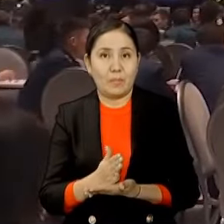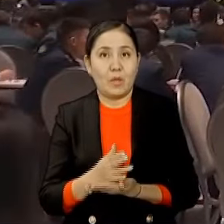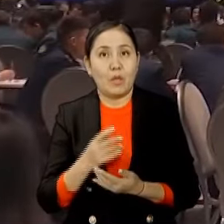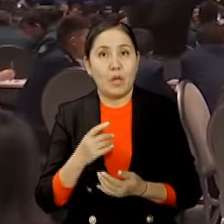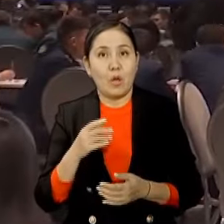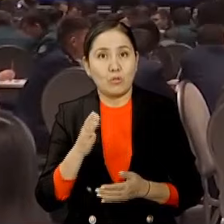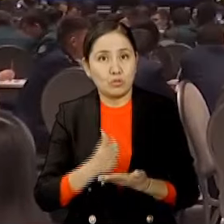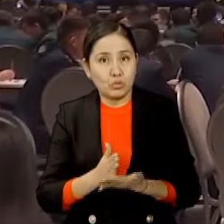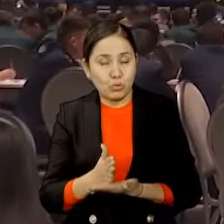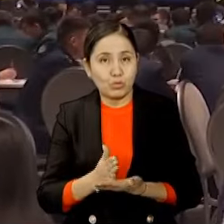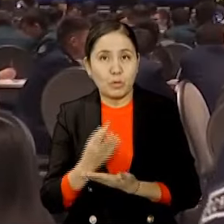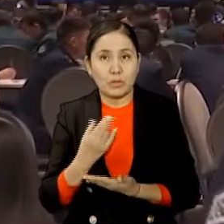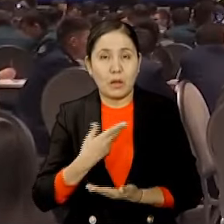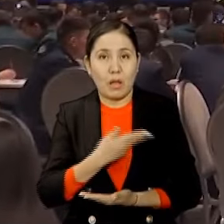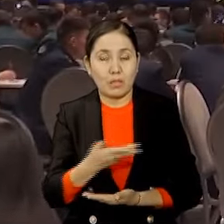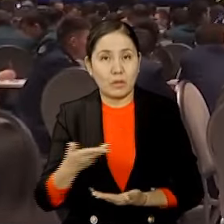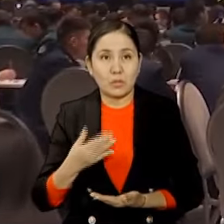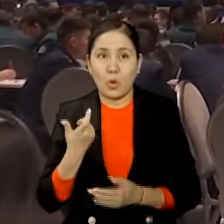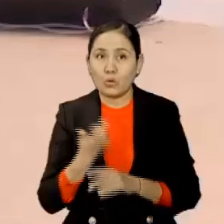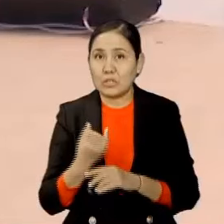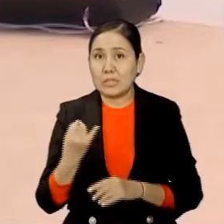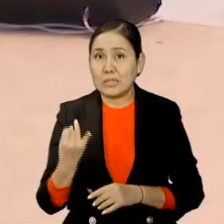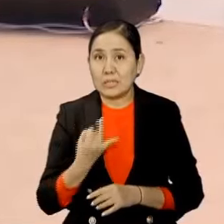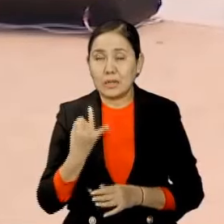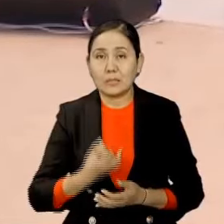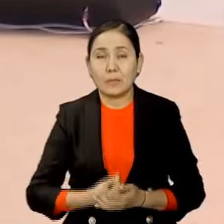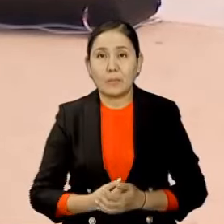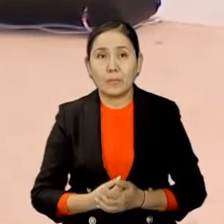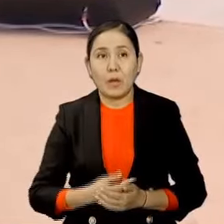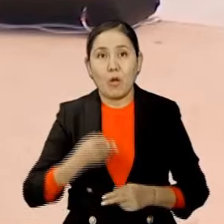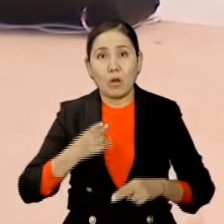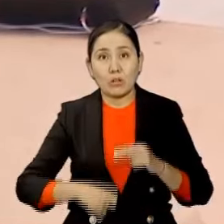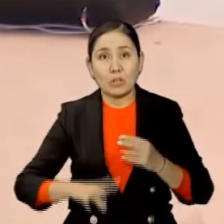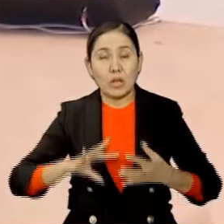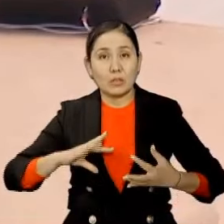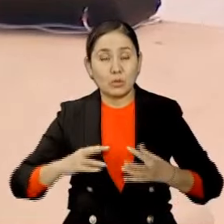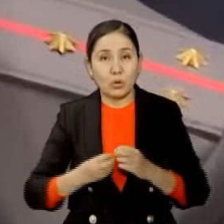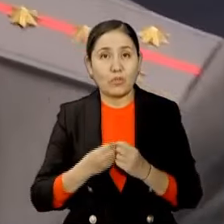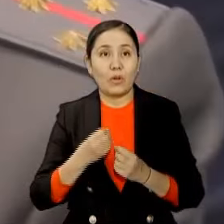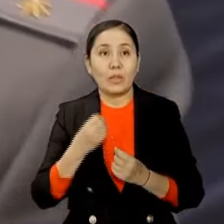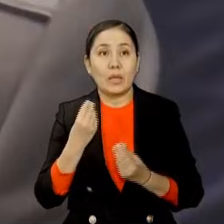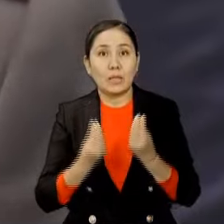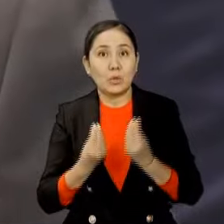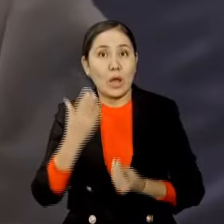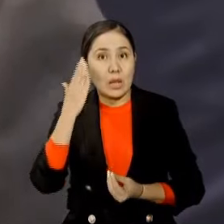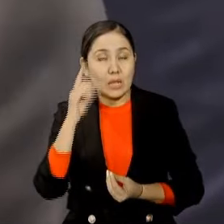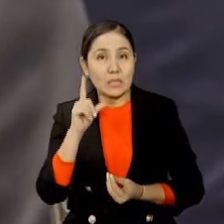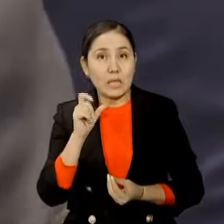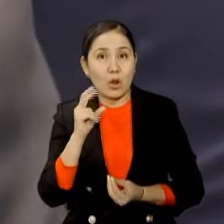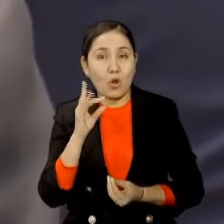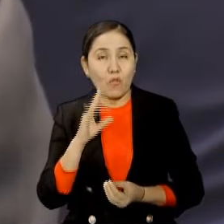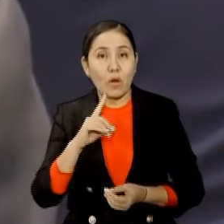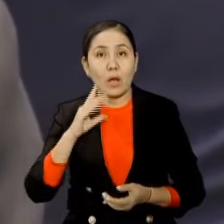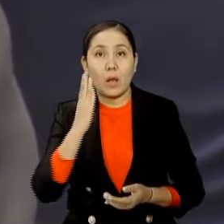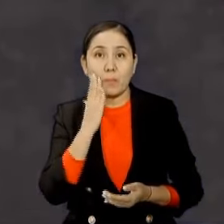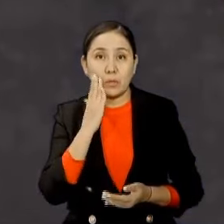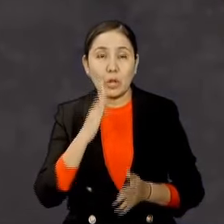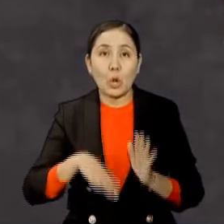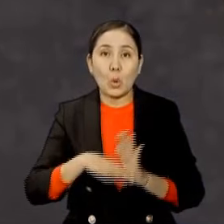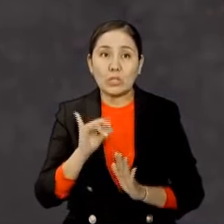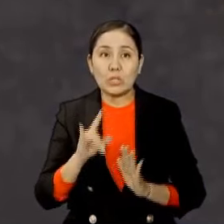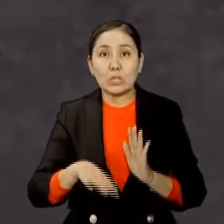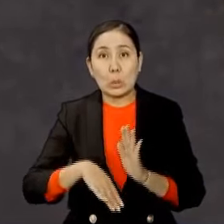службам собраны. И очень интересно. По окончательным итогам интеллектуальной игры «За Куват» будут определены лучшие из лучших.